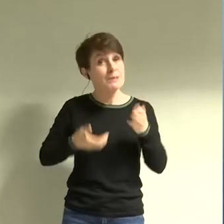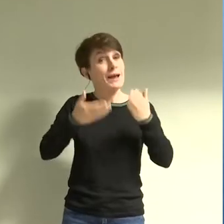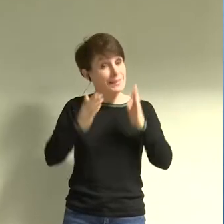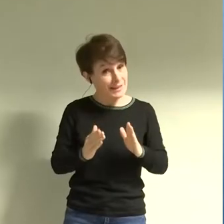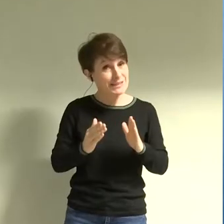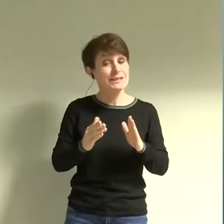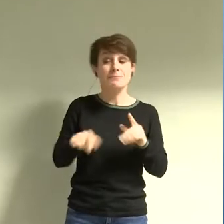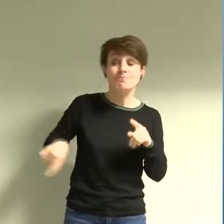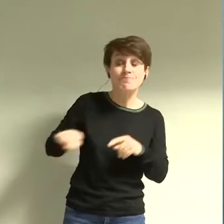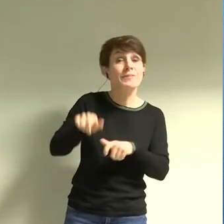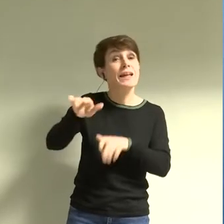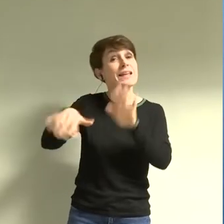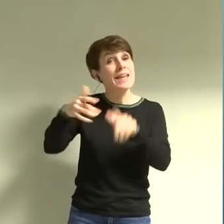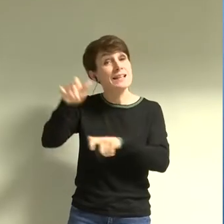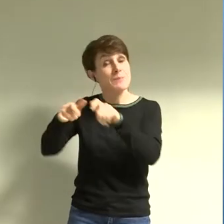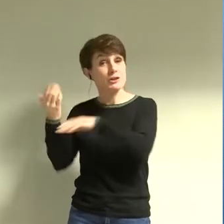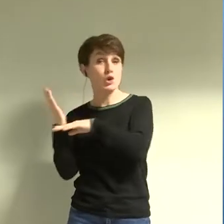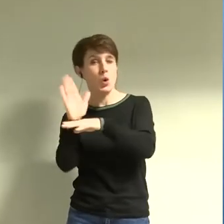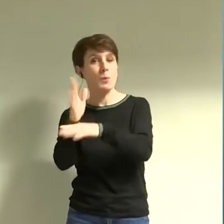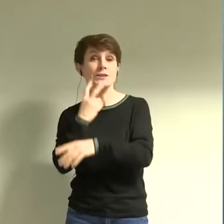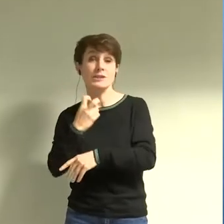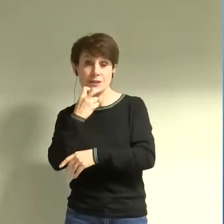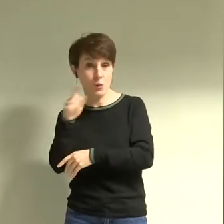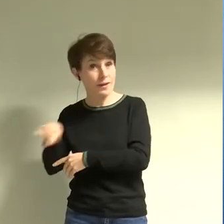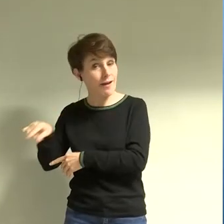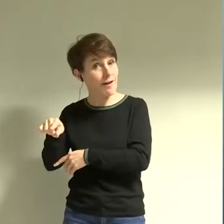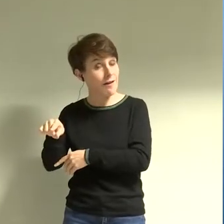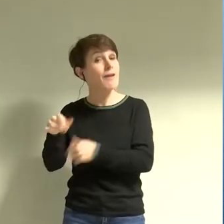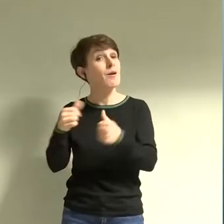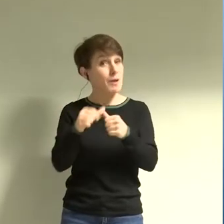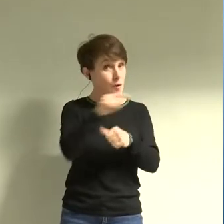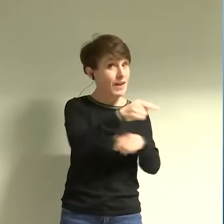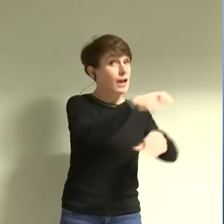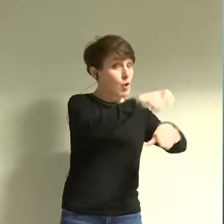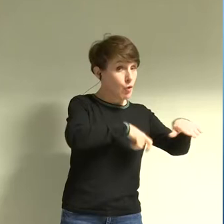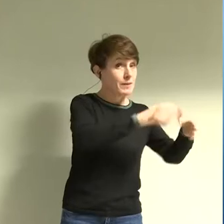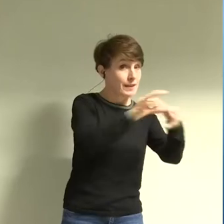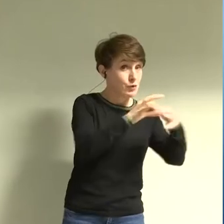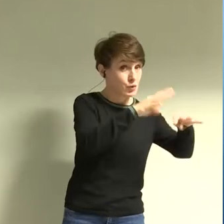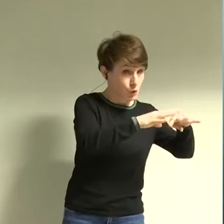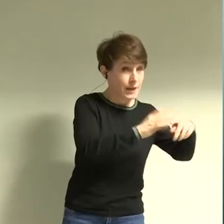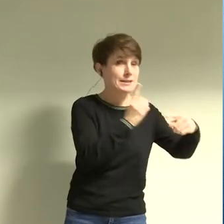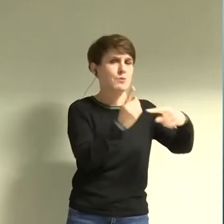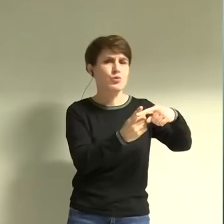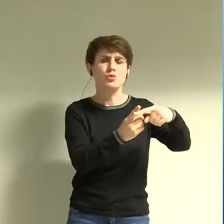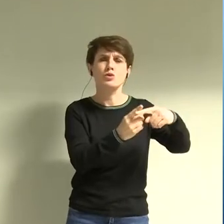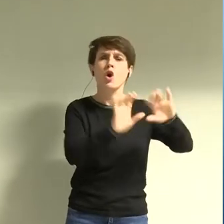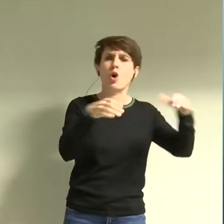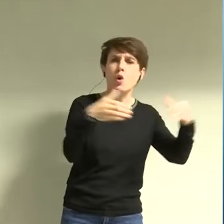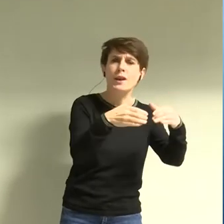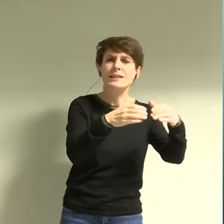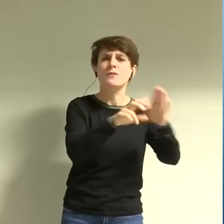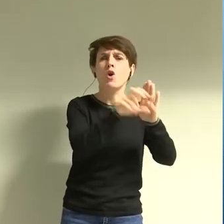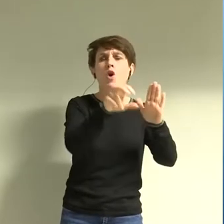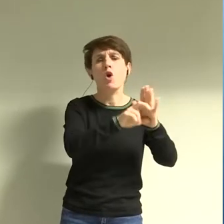représentants de citoyens le comité de liaison des unions de quartier et le collectif grenoble hackers groupe de citoyens